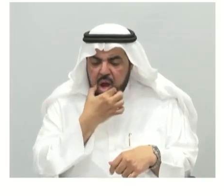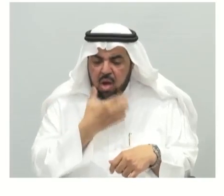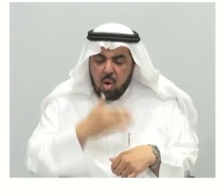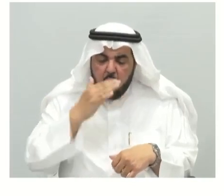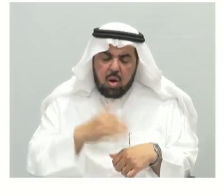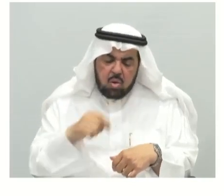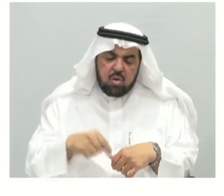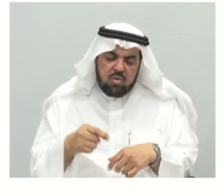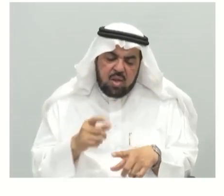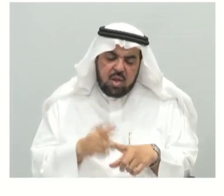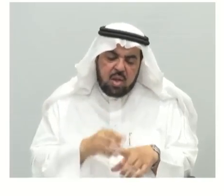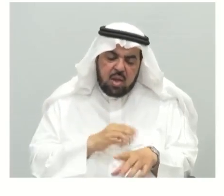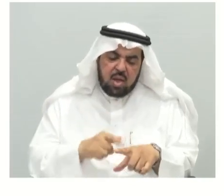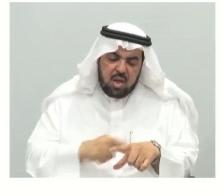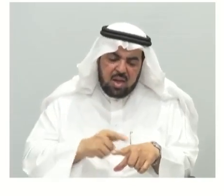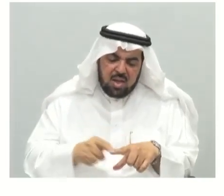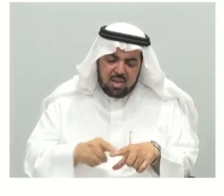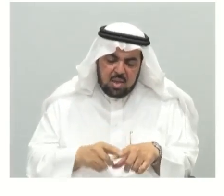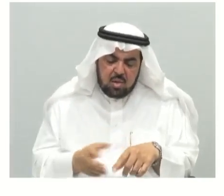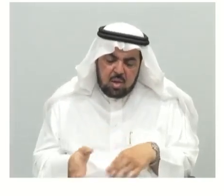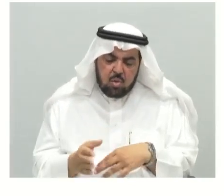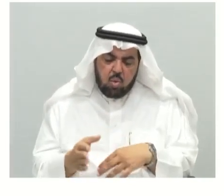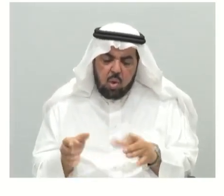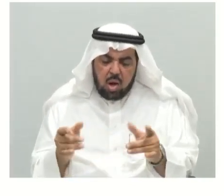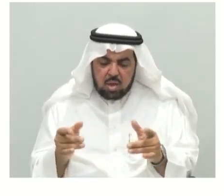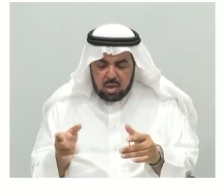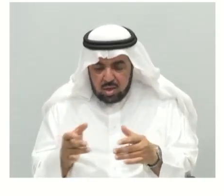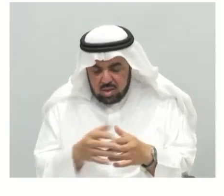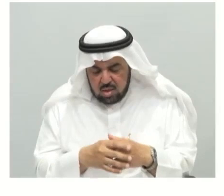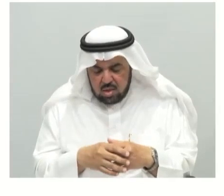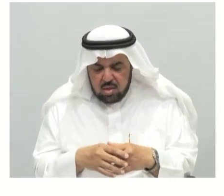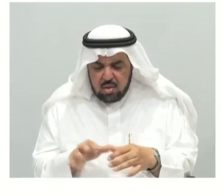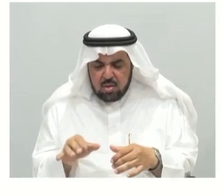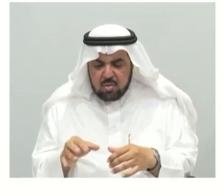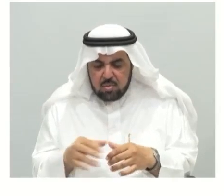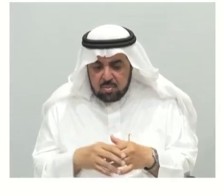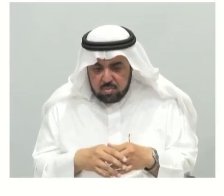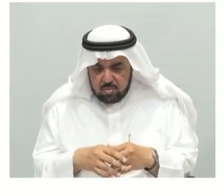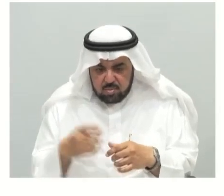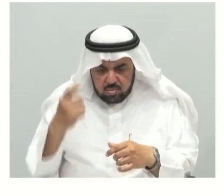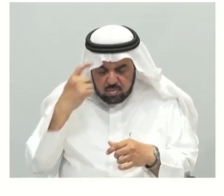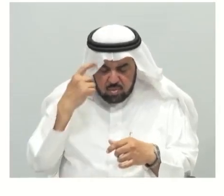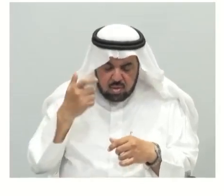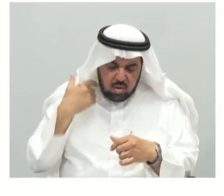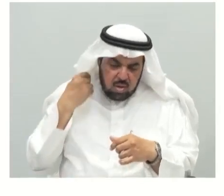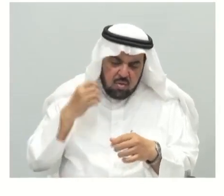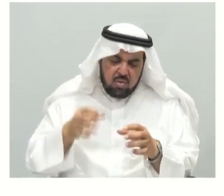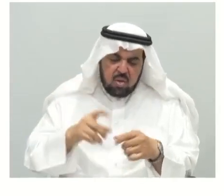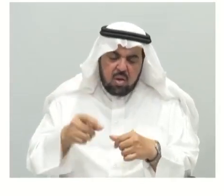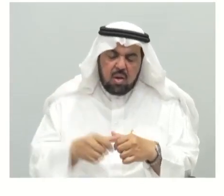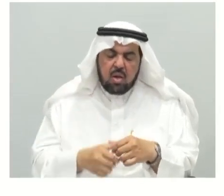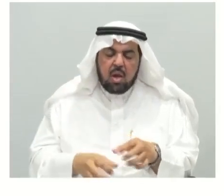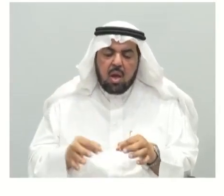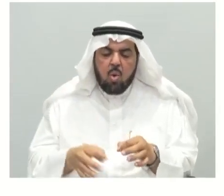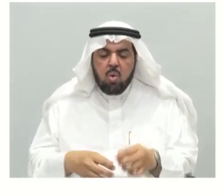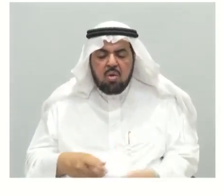توجد في القشريات والحشرات في التفكير الناقد في السؤال 31 كون فرضيه